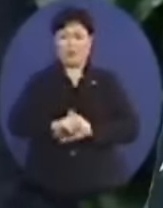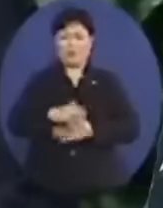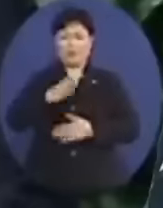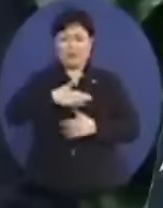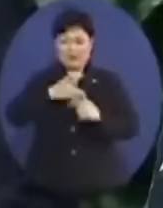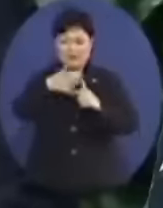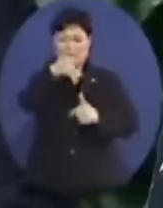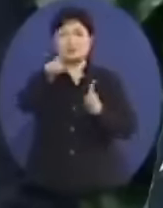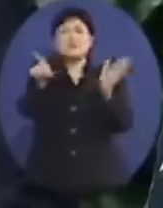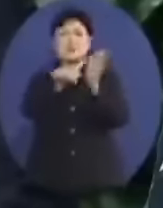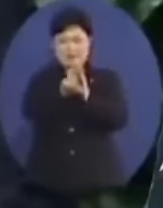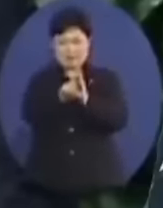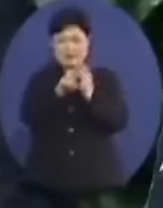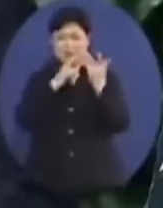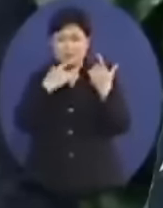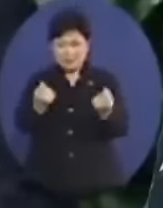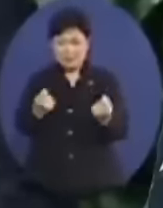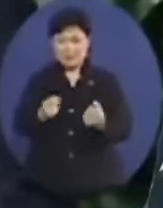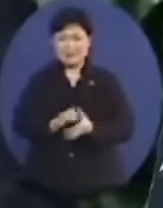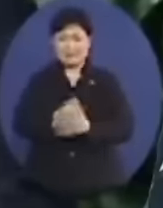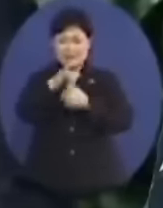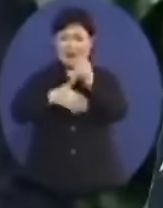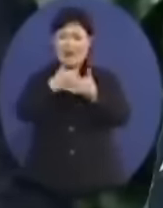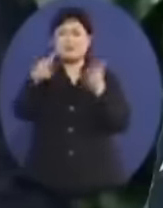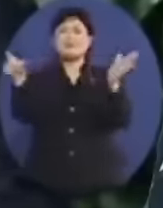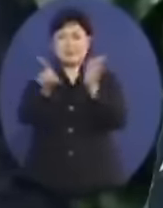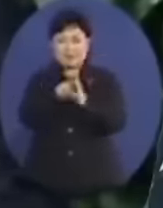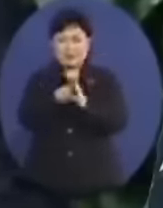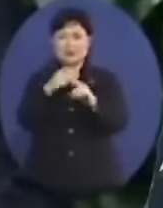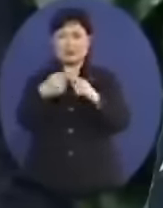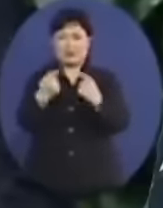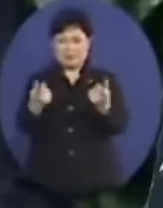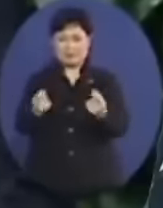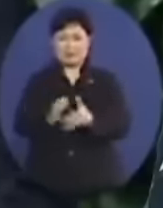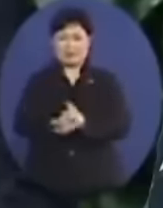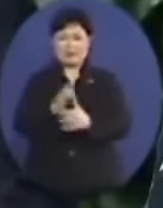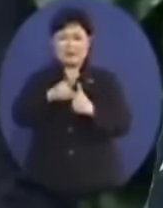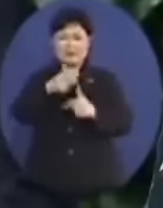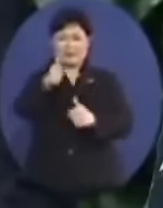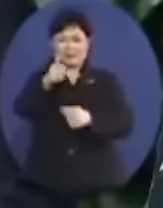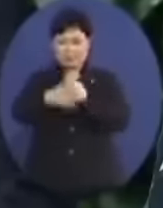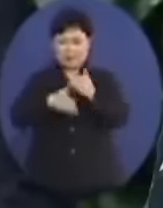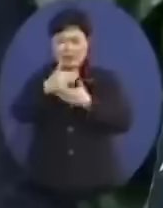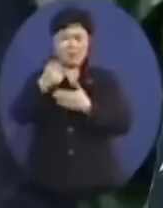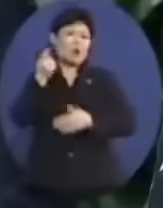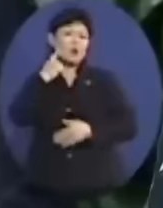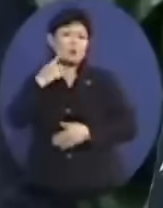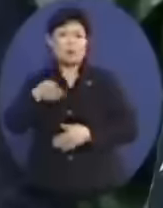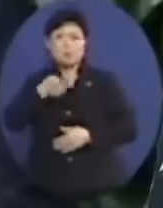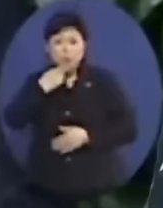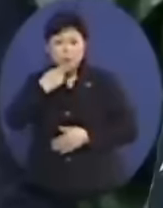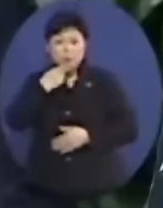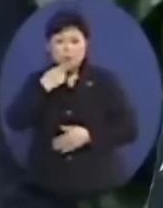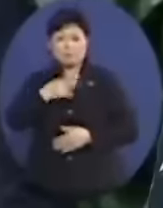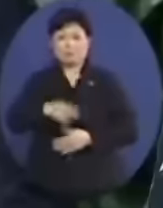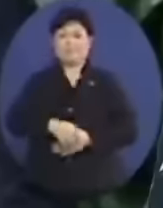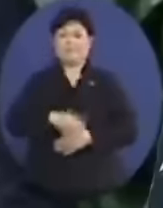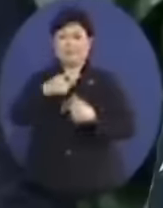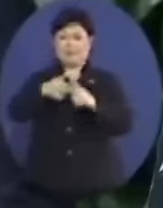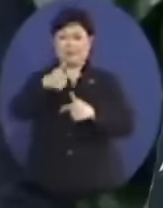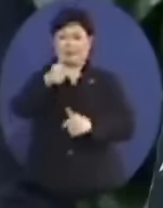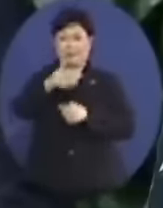예수님을 믿는 것입니다 아멘 하나님을 믿는 것입니다 아멘 예수님이나 하나님은 거짓말하지 않지 않습니까 아멘